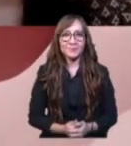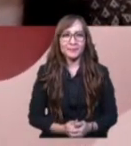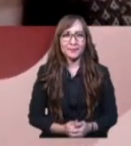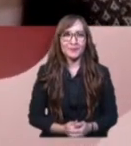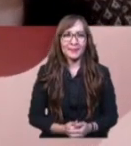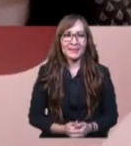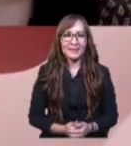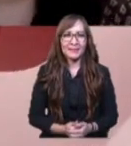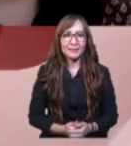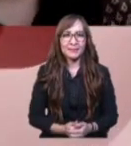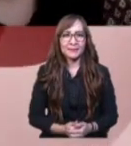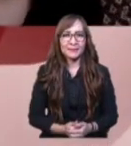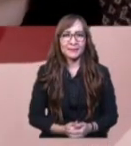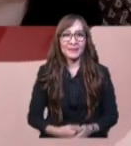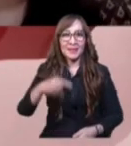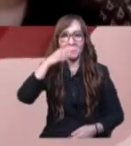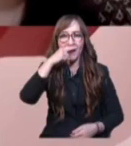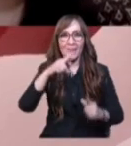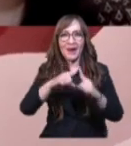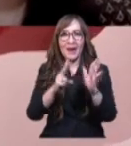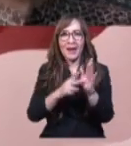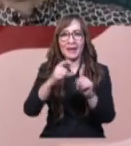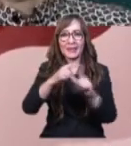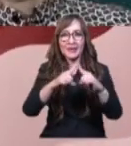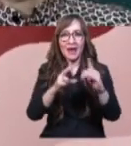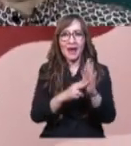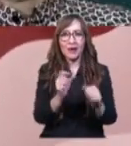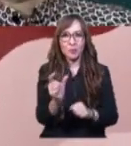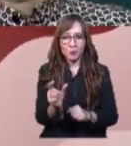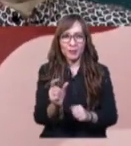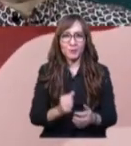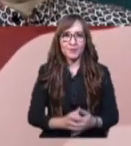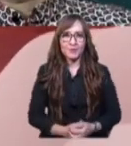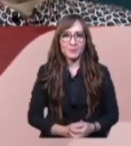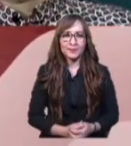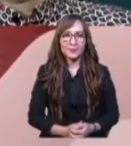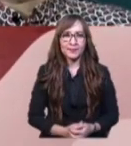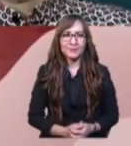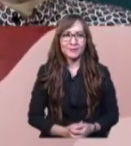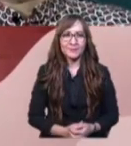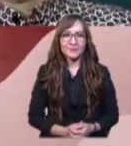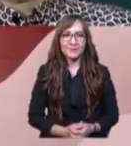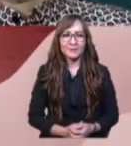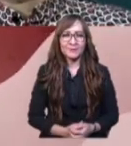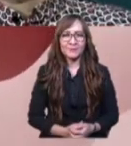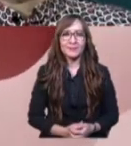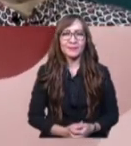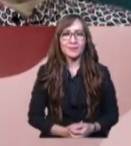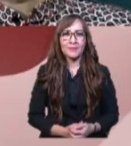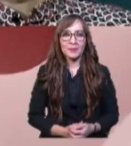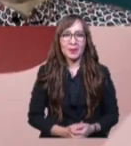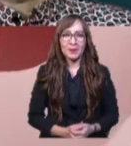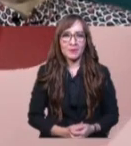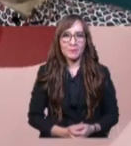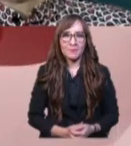statement singkat nih dari Mas Andanu Prastio. Silakan Mas Andanu, singkat aja. Thank you, Mbak